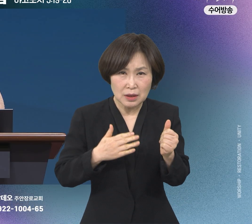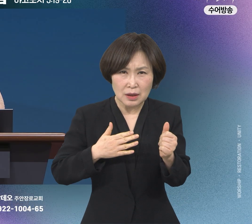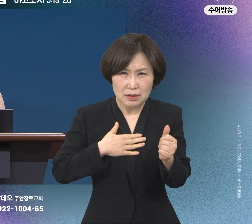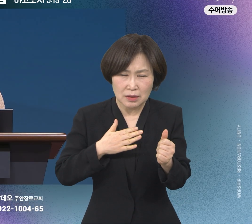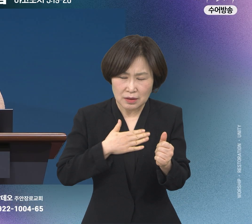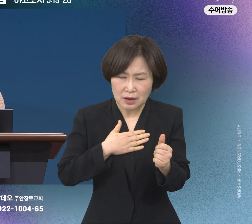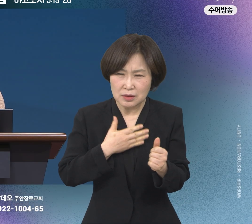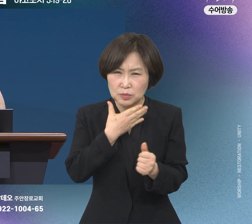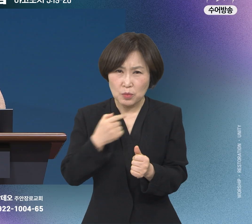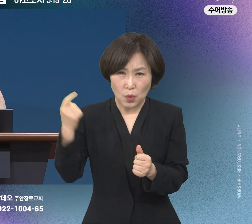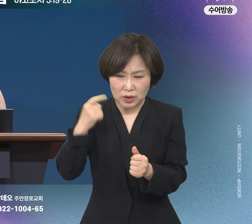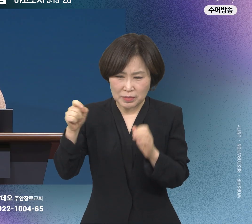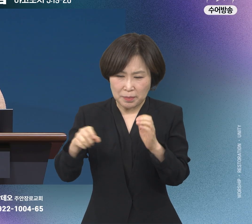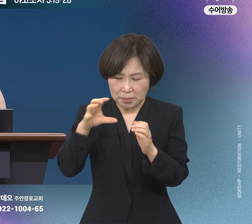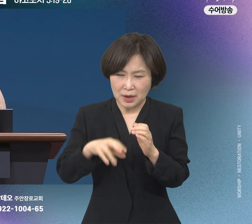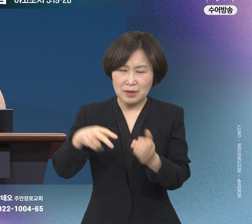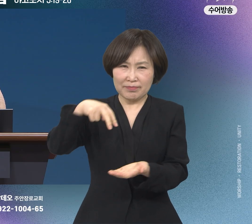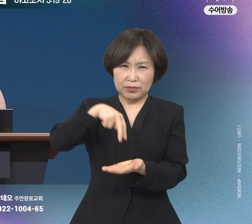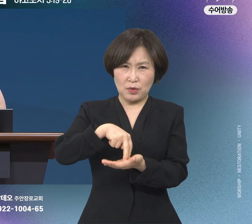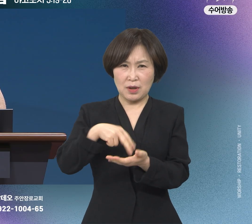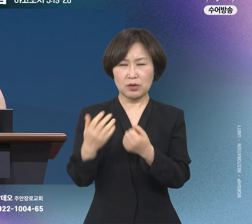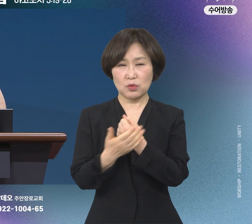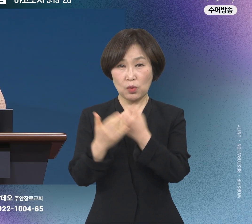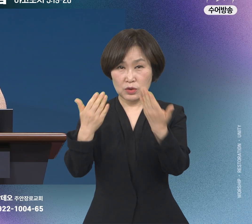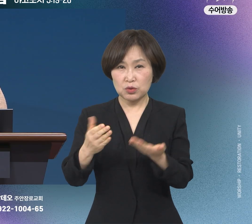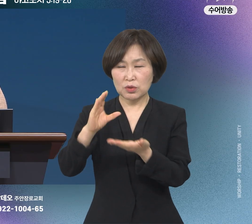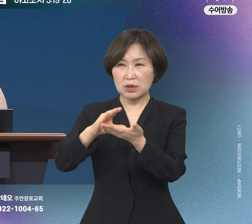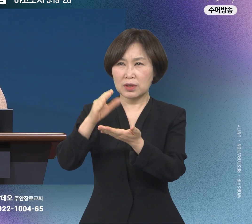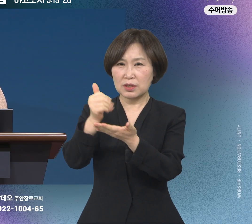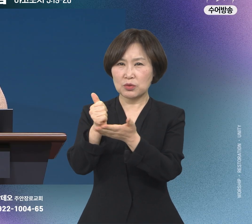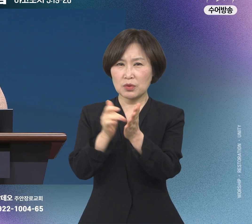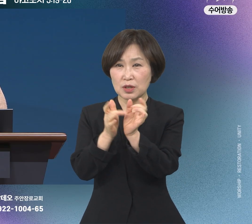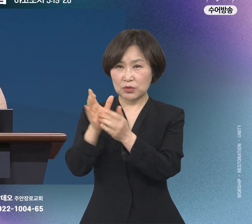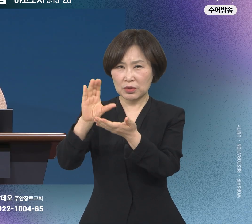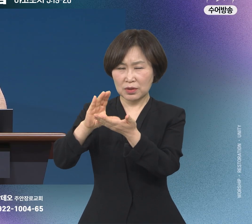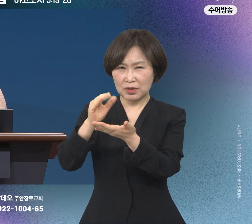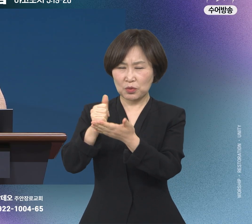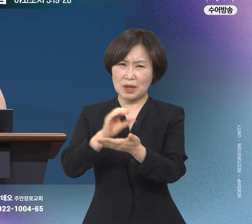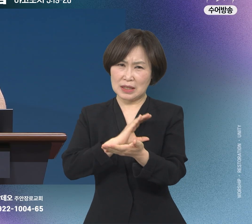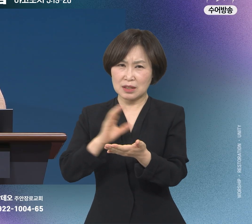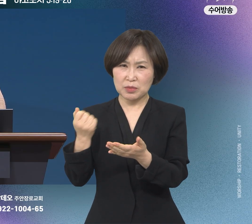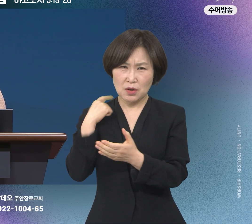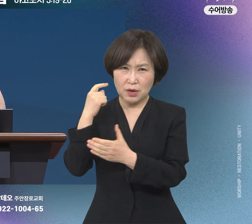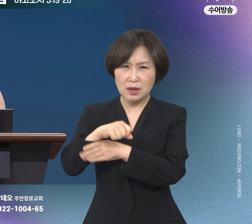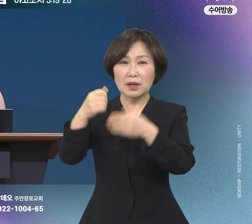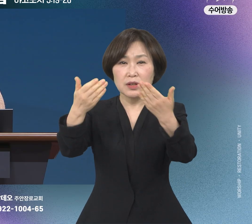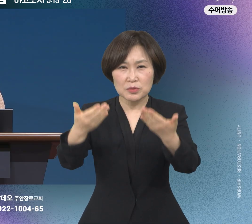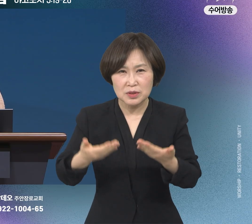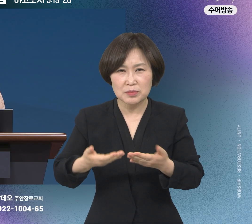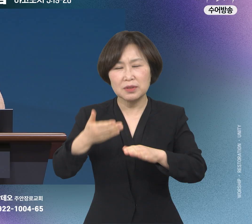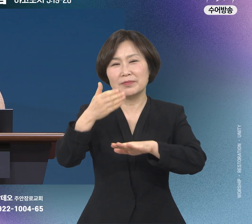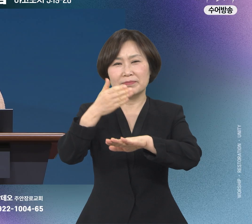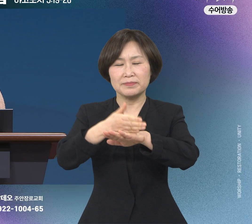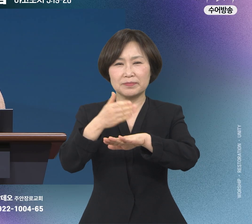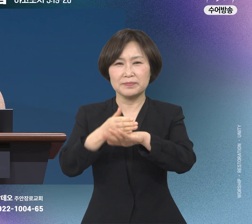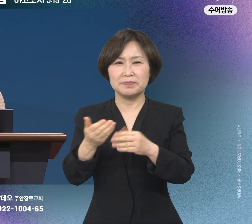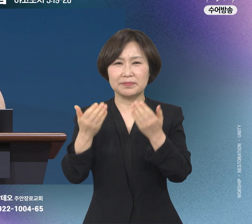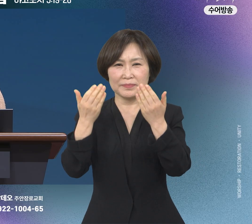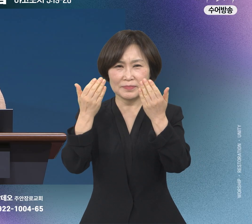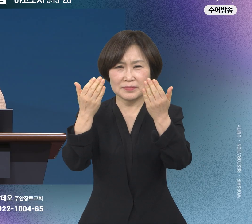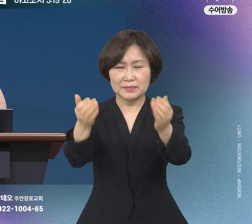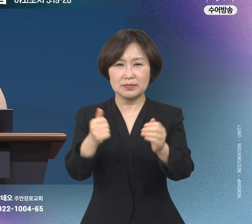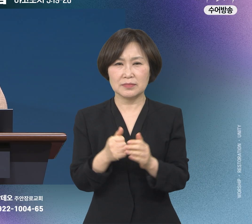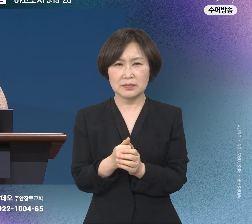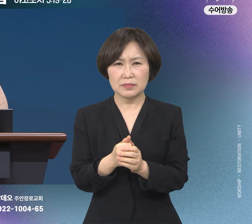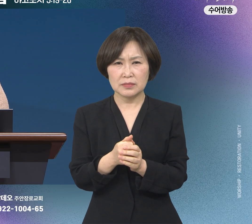복음 앞에 서게 하시고 예수 그리스도의 이름을 허락하심에 진심으로 감사드립니다.